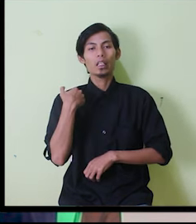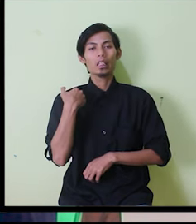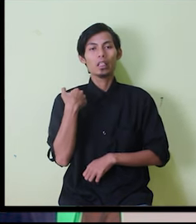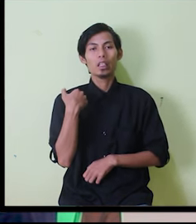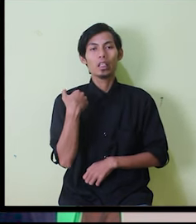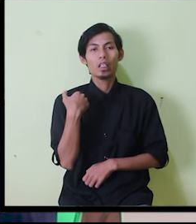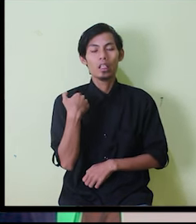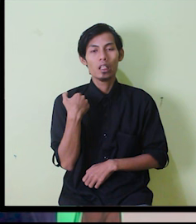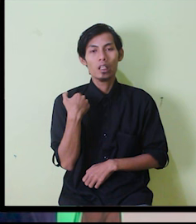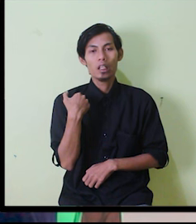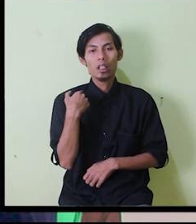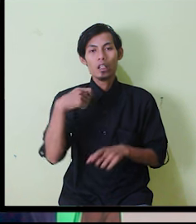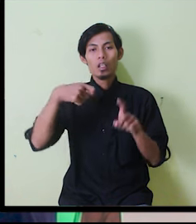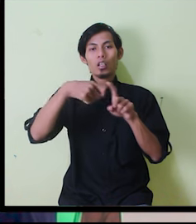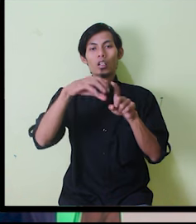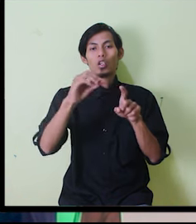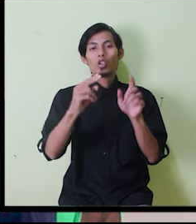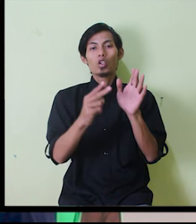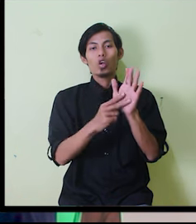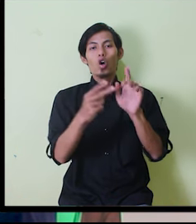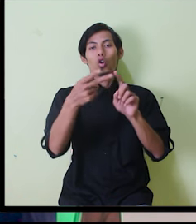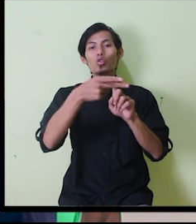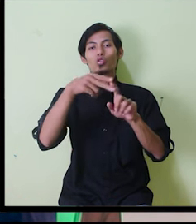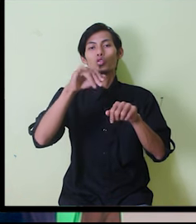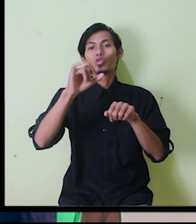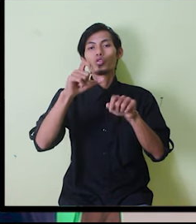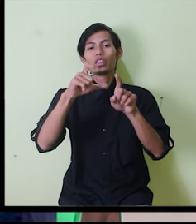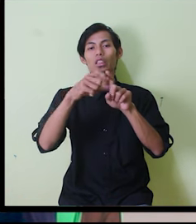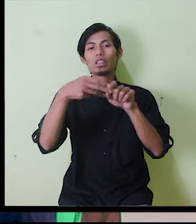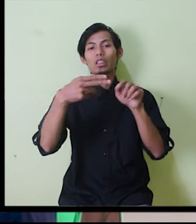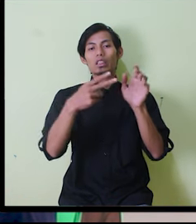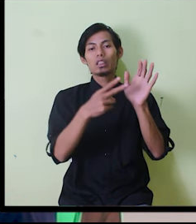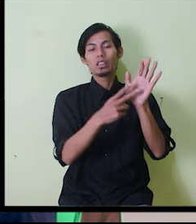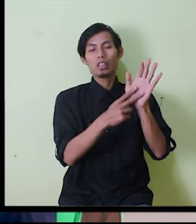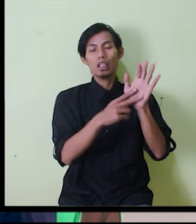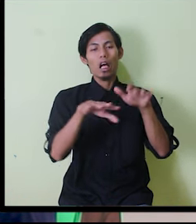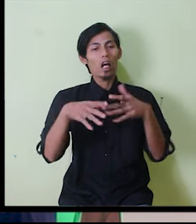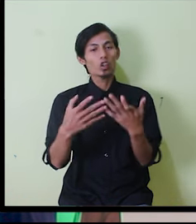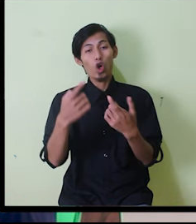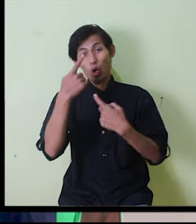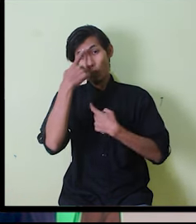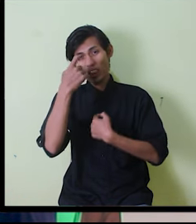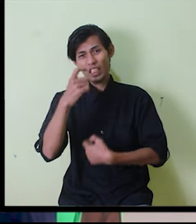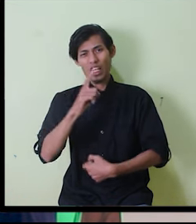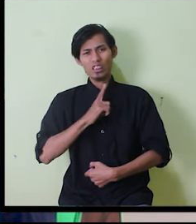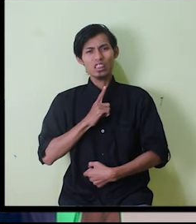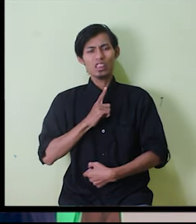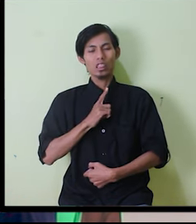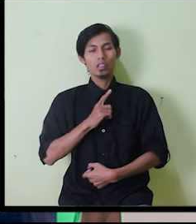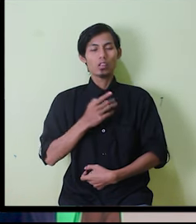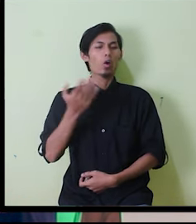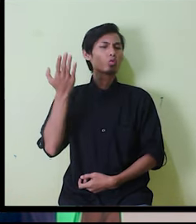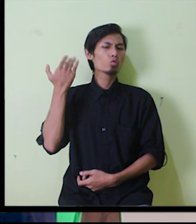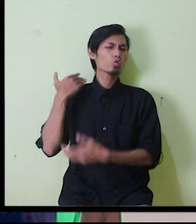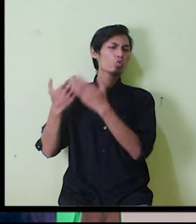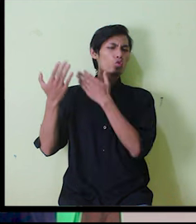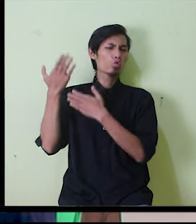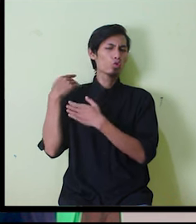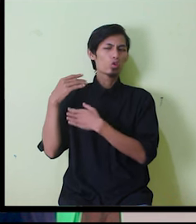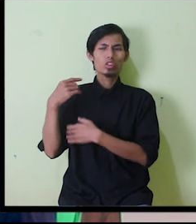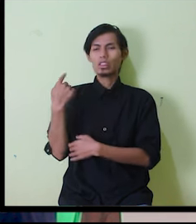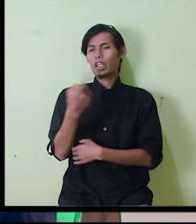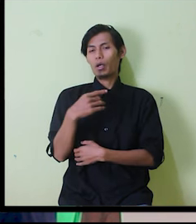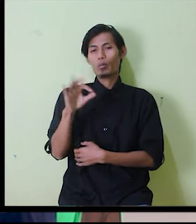ee apa namanya ya confiden atau kepercayaan diri yang tadinya itu tidak kita dapatkan kemudian kita punya banyak